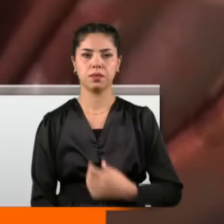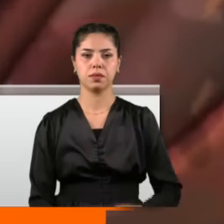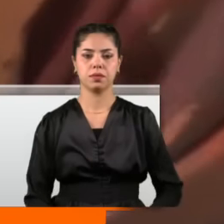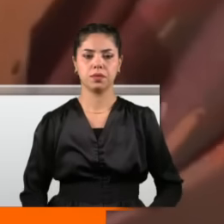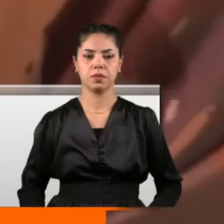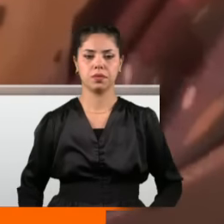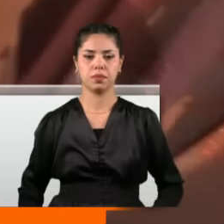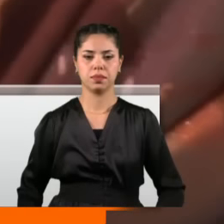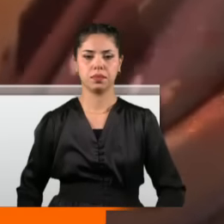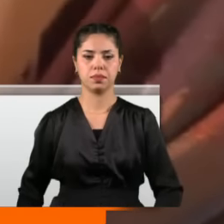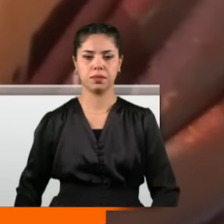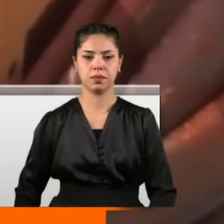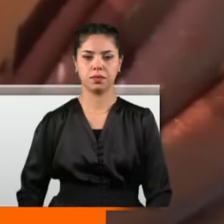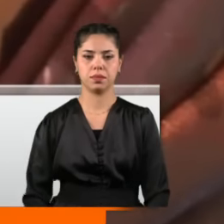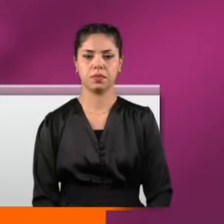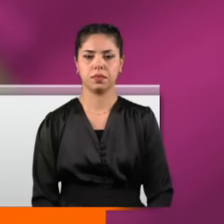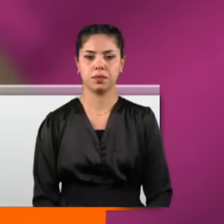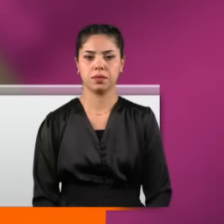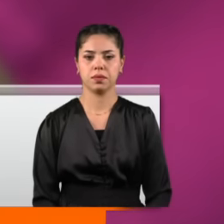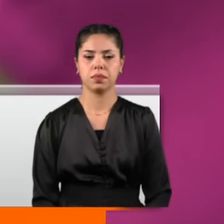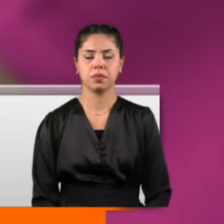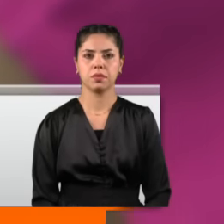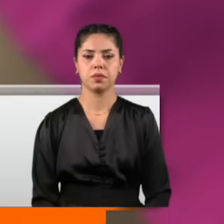Benim çocuğumu benden almasaydılar.